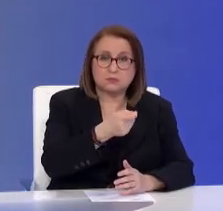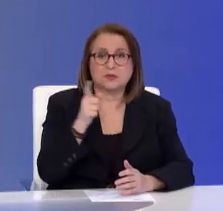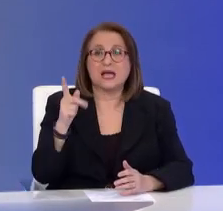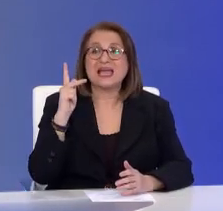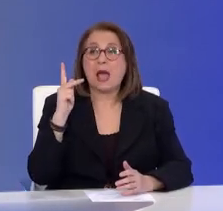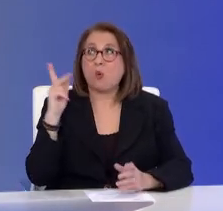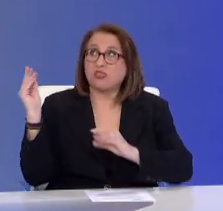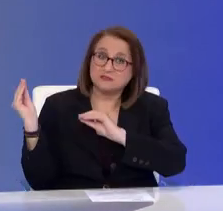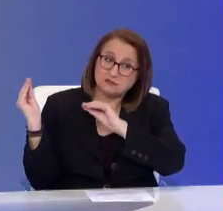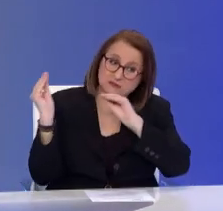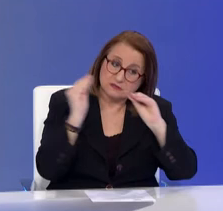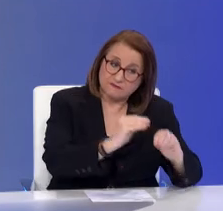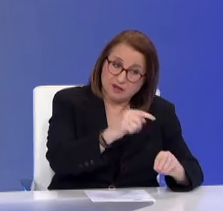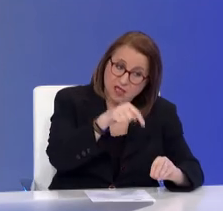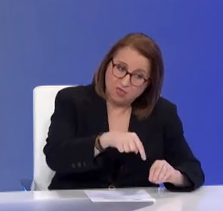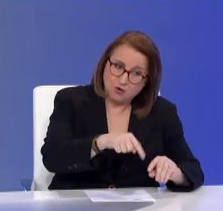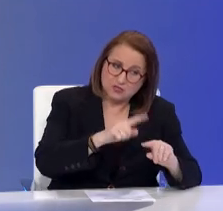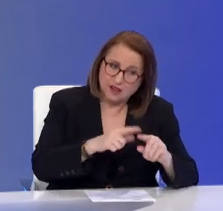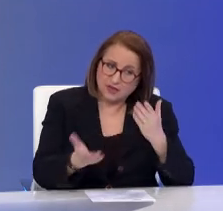Ελλήνων.